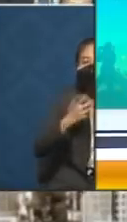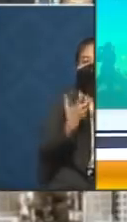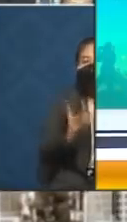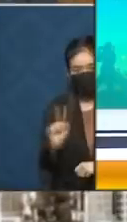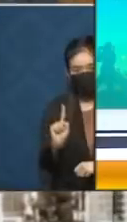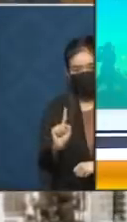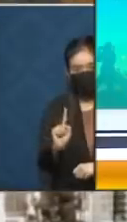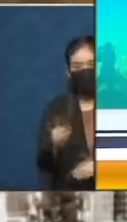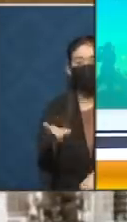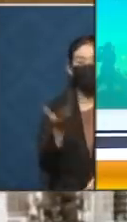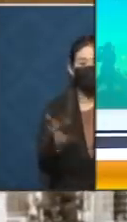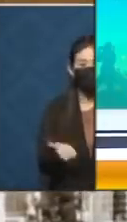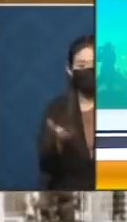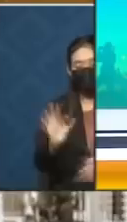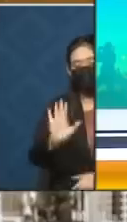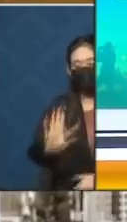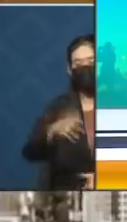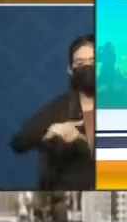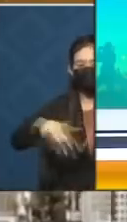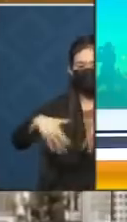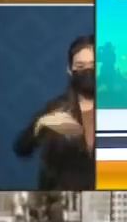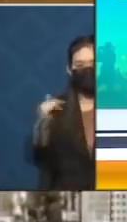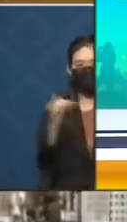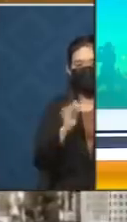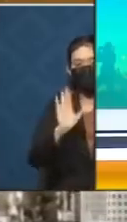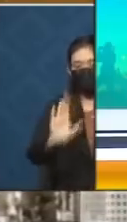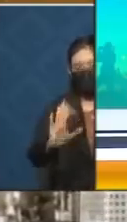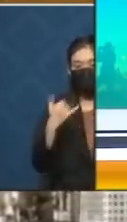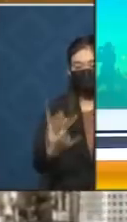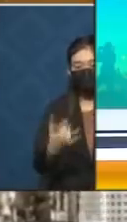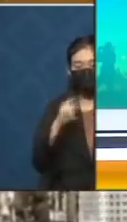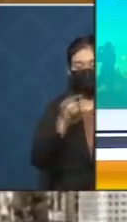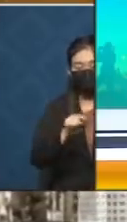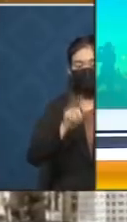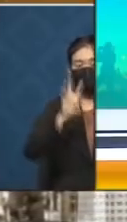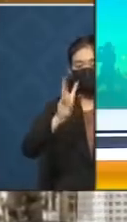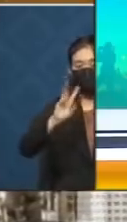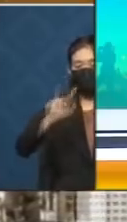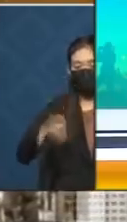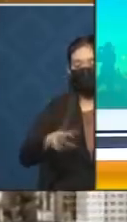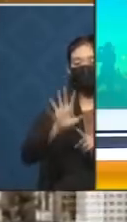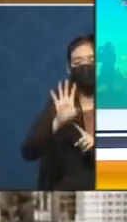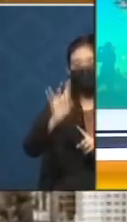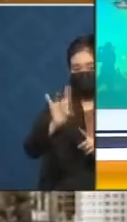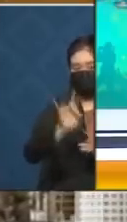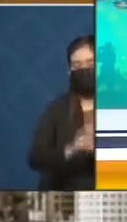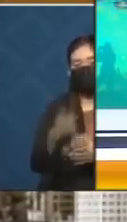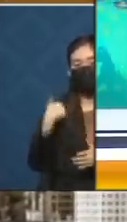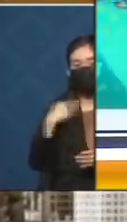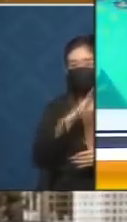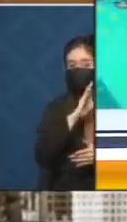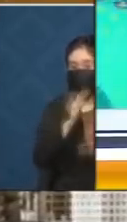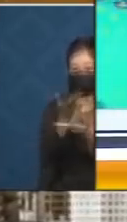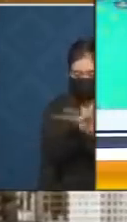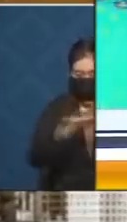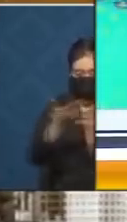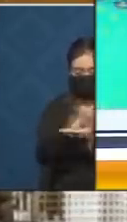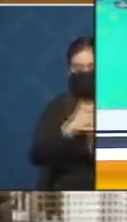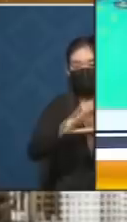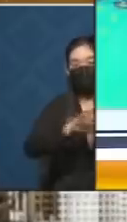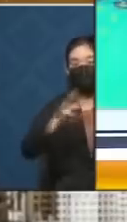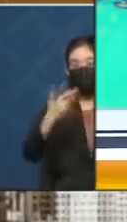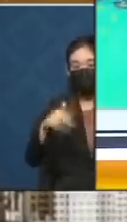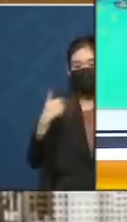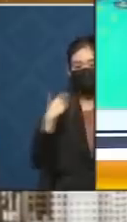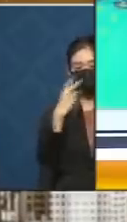มถ้าอยากวัดจริงๆขอให้รับหลักการแล้วไปลงประชามตินะหลังจากที่มีการดำเนินการ